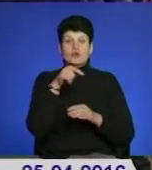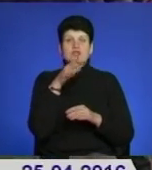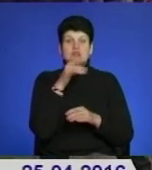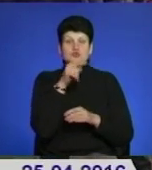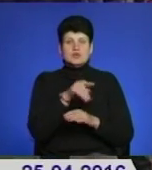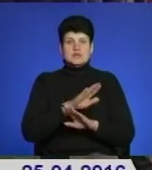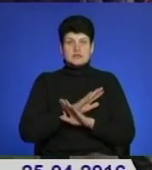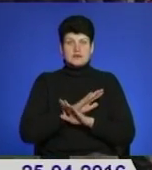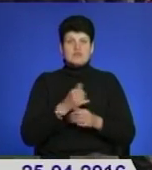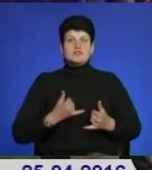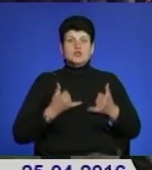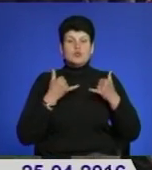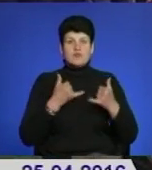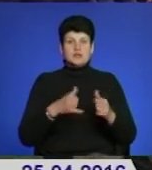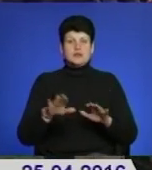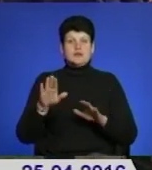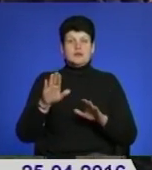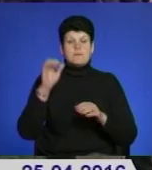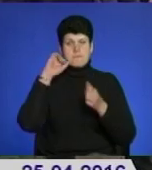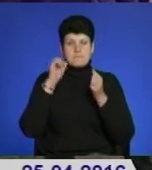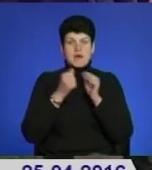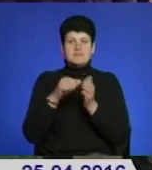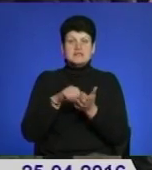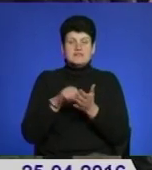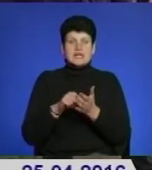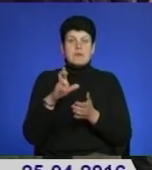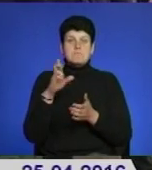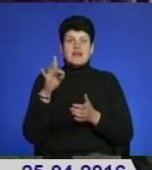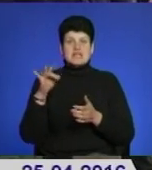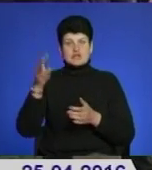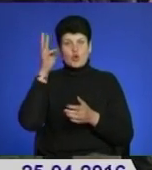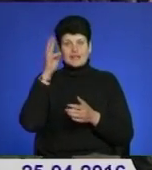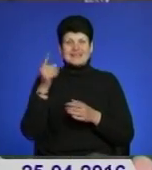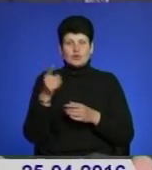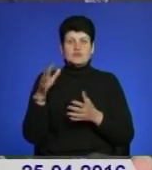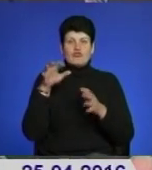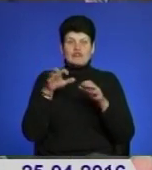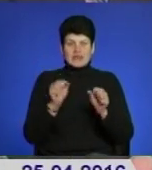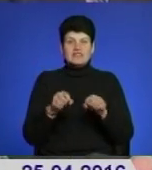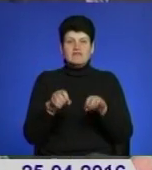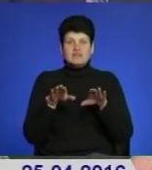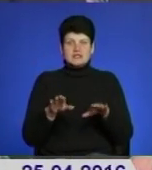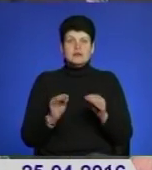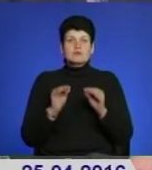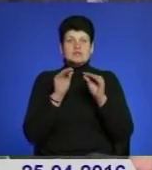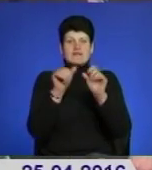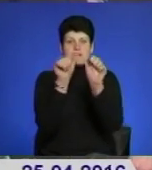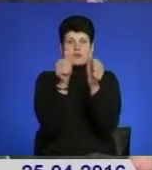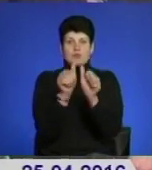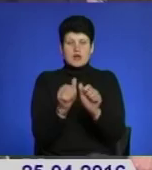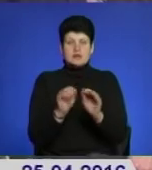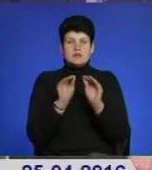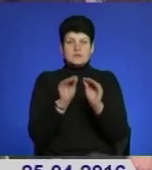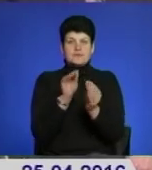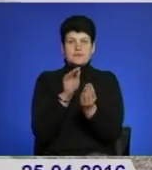загибелі. Вшанувати пам'ять полеглих бійців представники бельгійського консульства та тернопільської влади вирішили, встановивши меморіал та